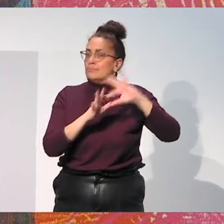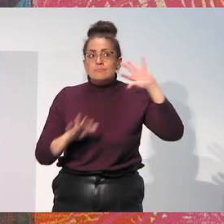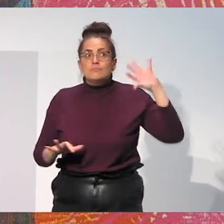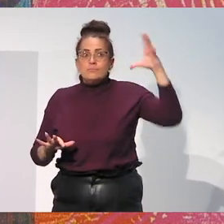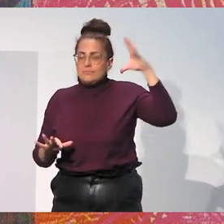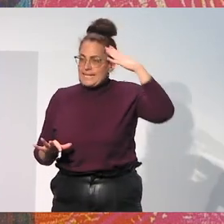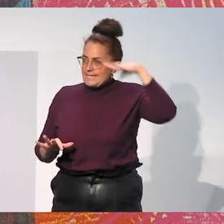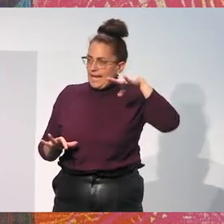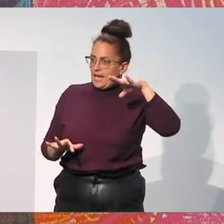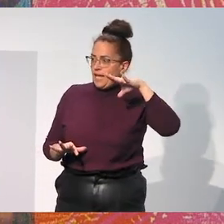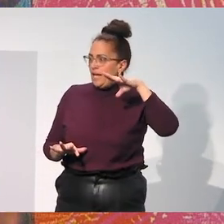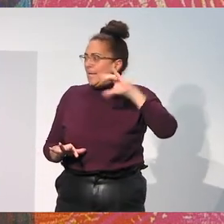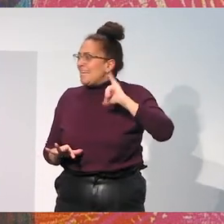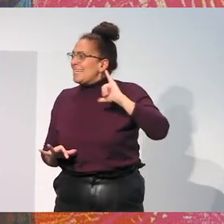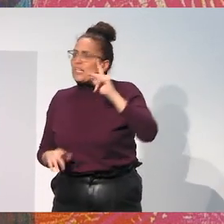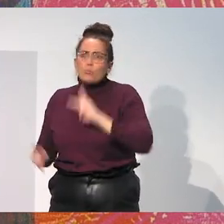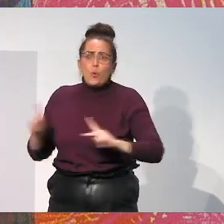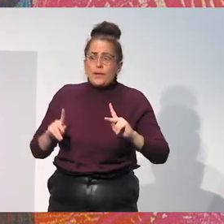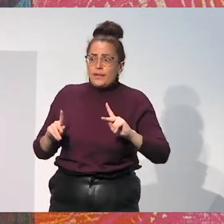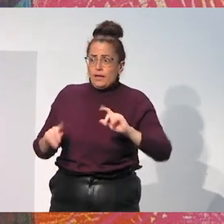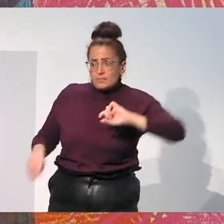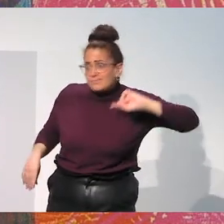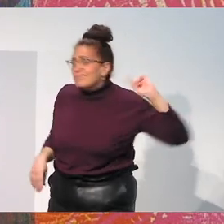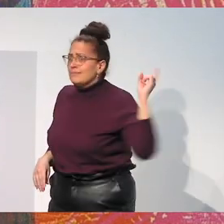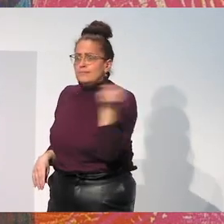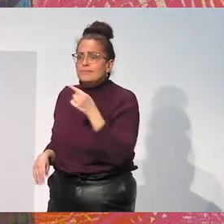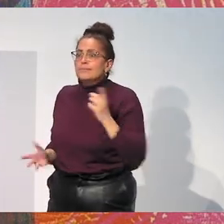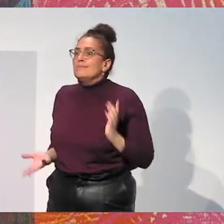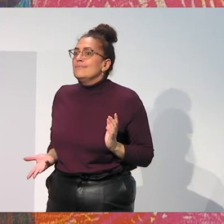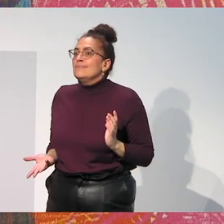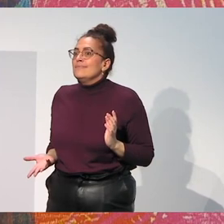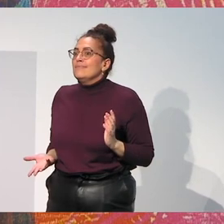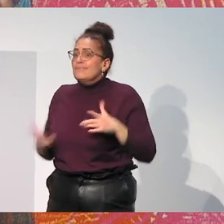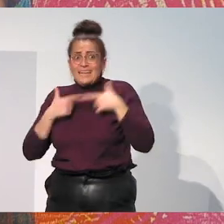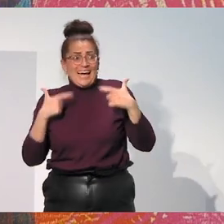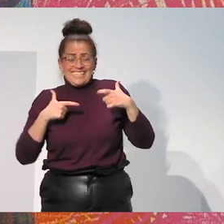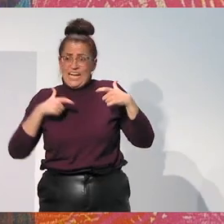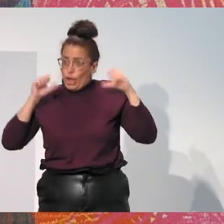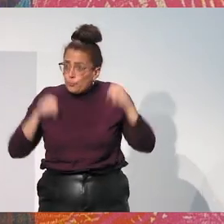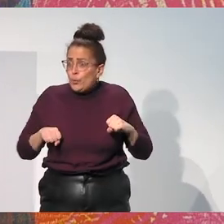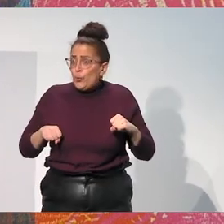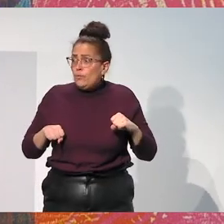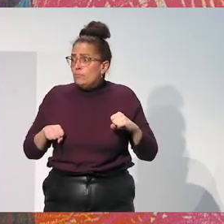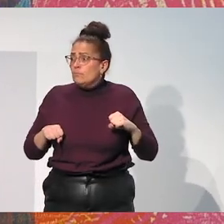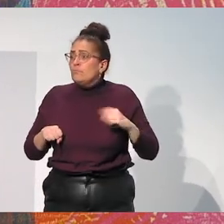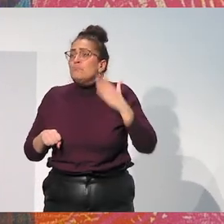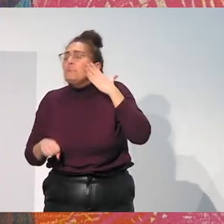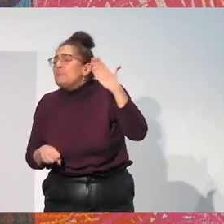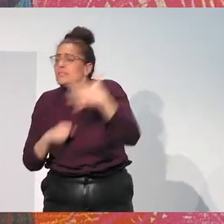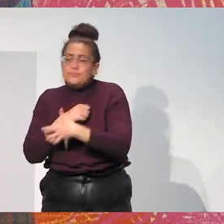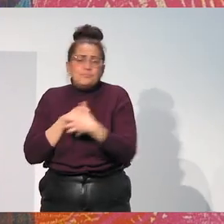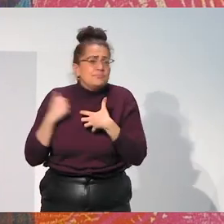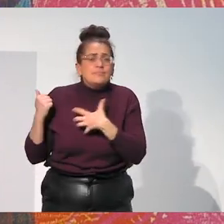commun, de bien commun en fait, qui est accessible par tous, que vous soyez riche ou